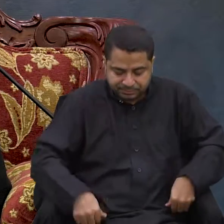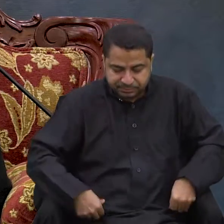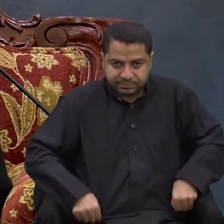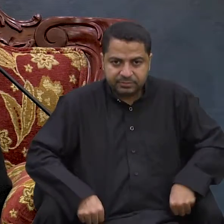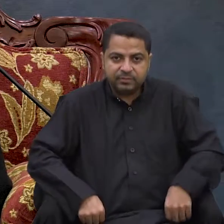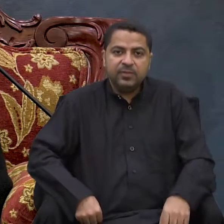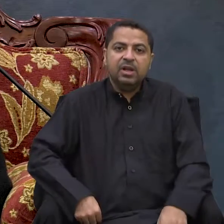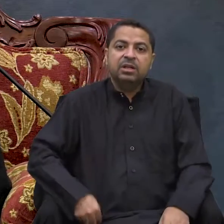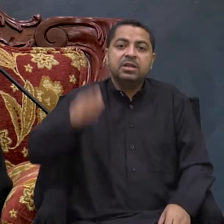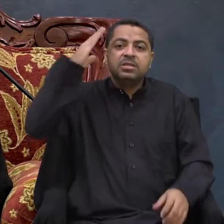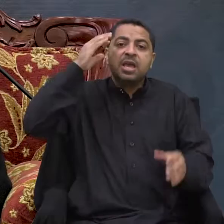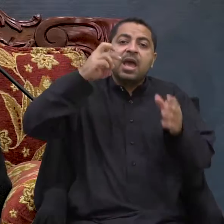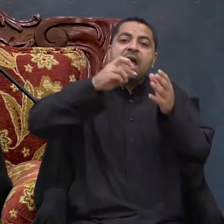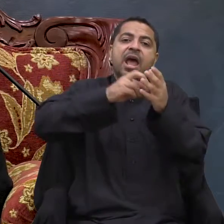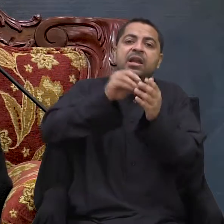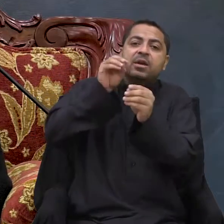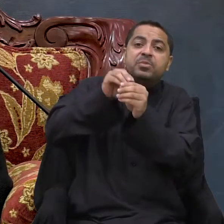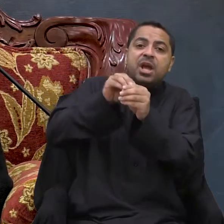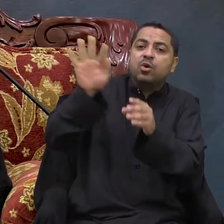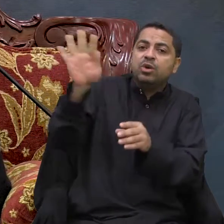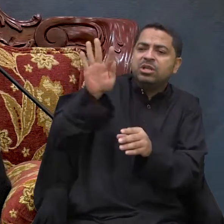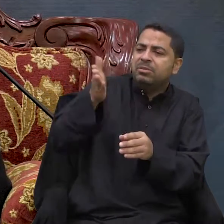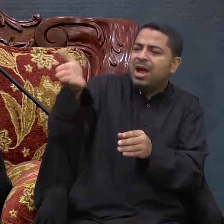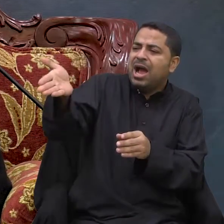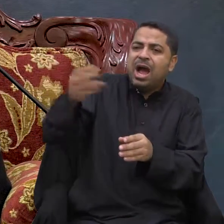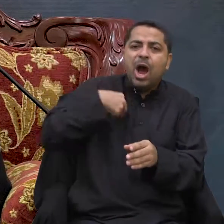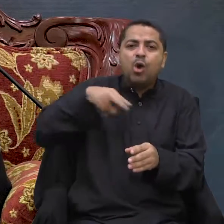خايب خل اخويا حسين